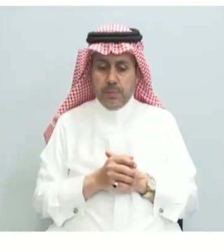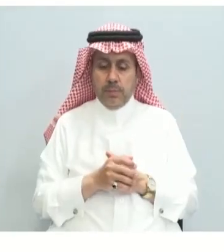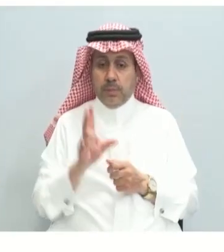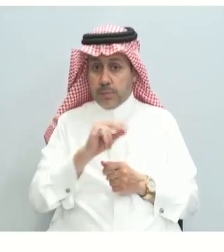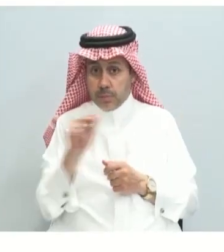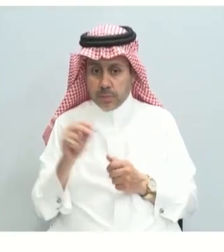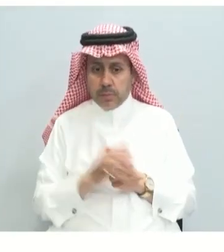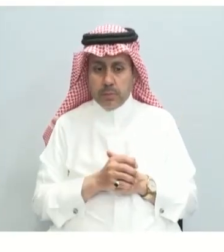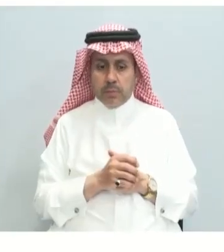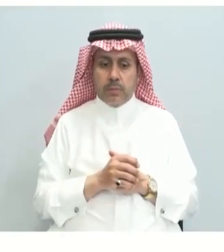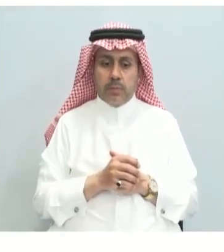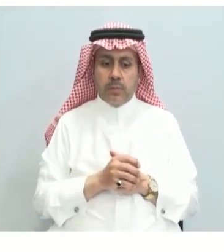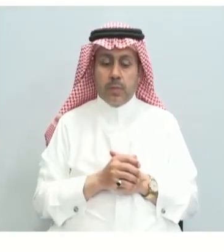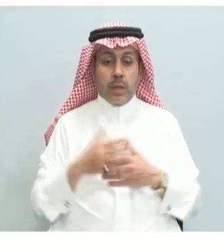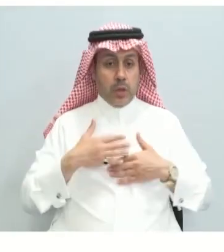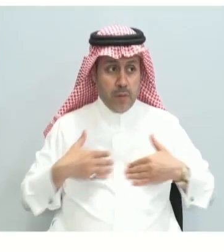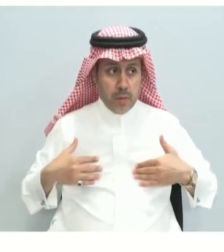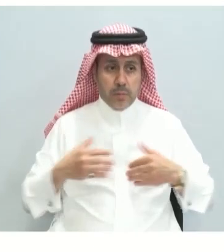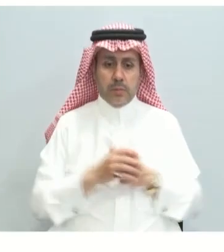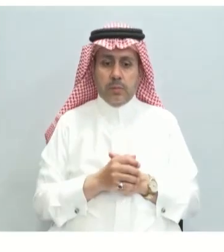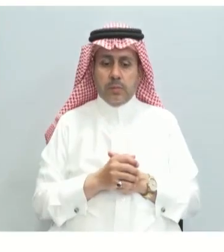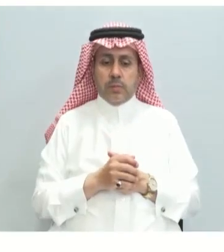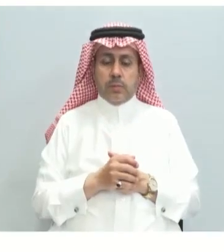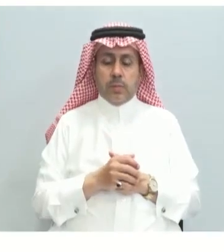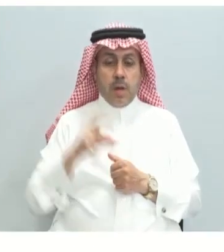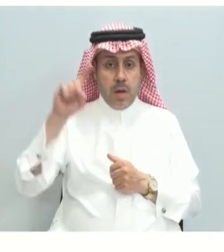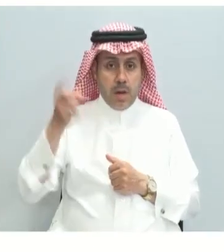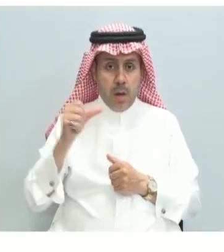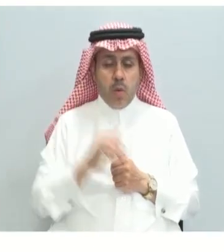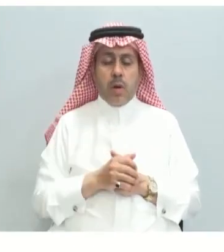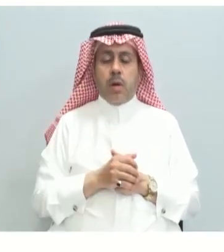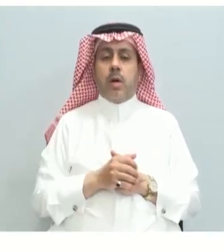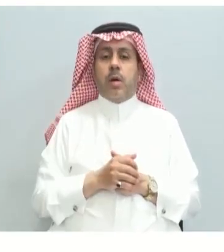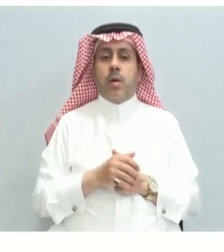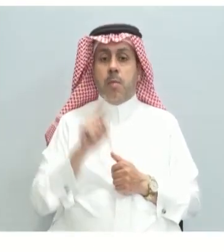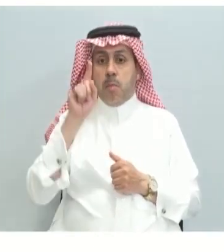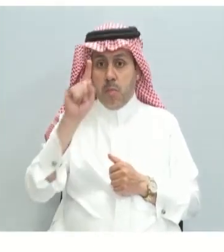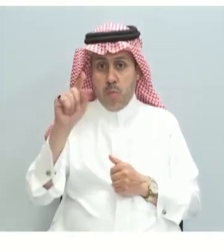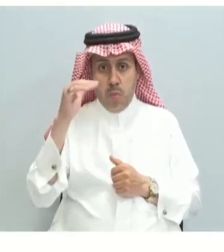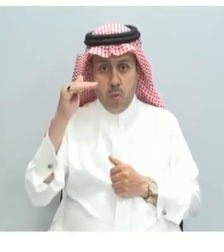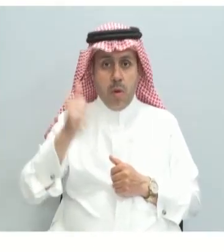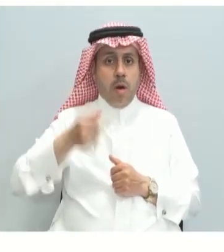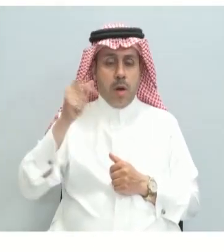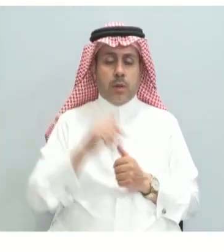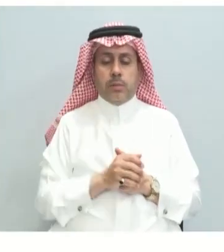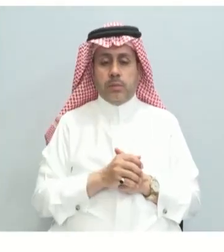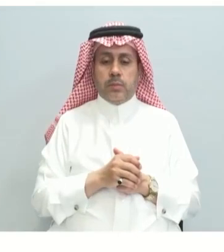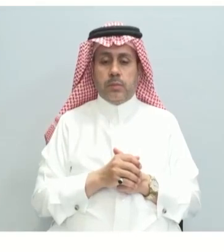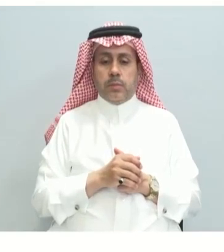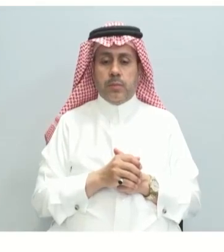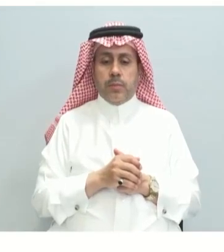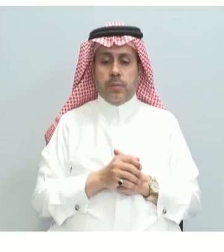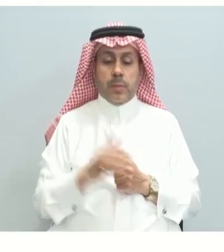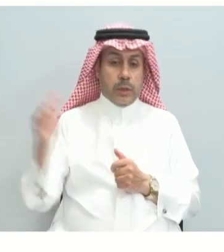أمثلة التفاؤل ما رواه البخاري في قول النبي صلى الله عليه وسلم: لقد سهل لكم من أمركم، لما